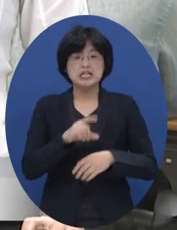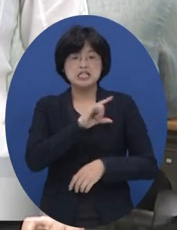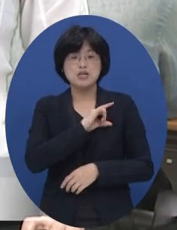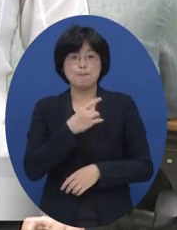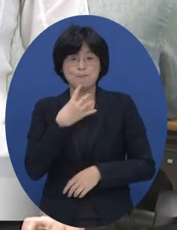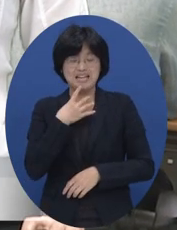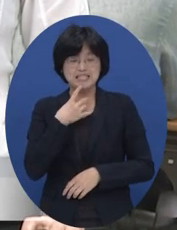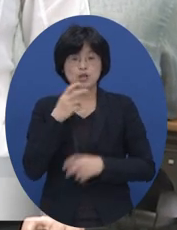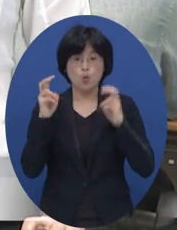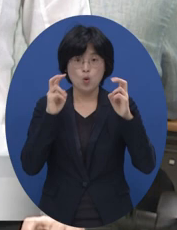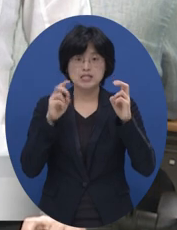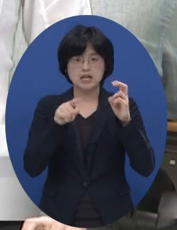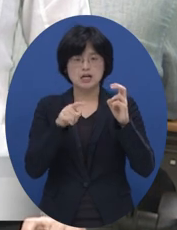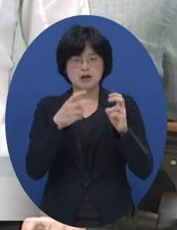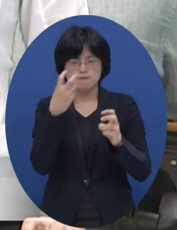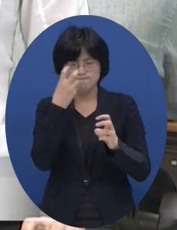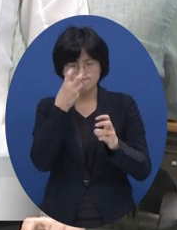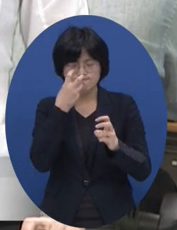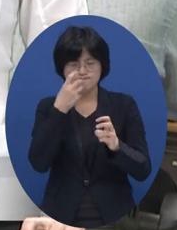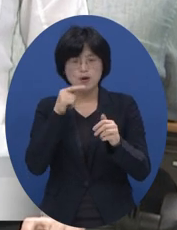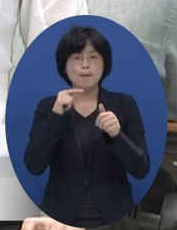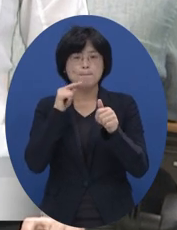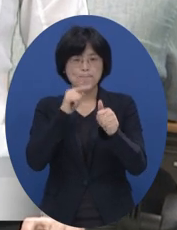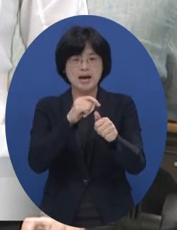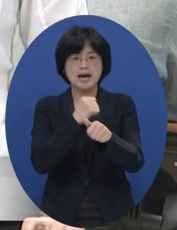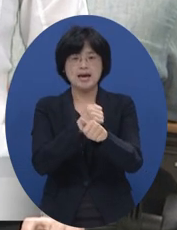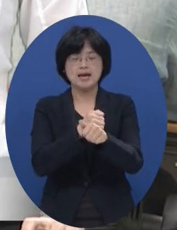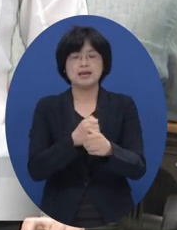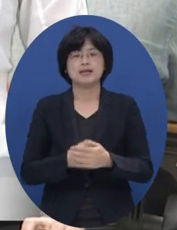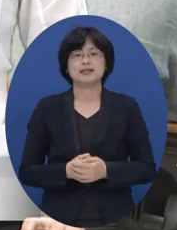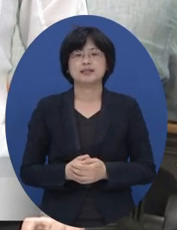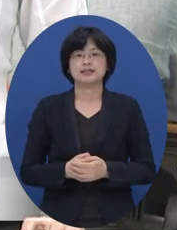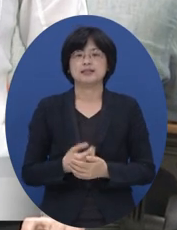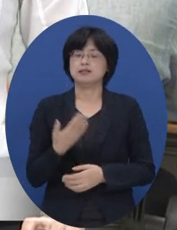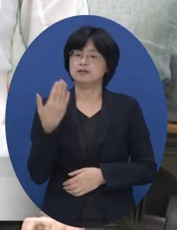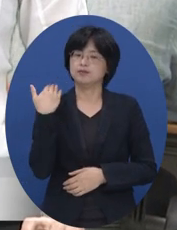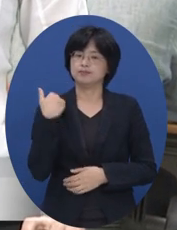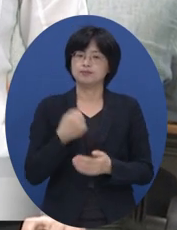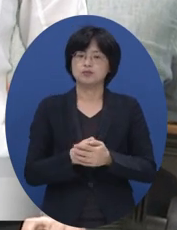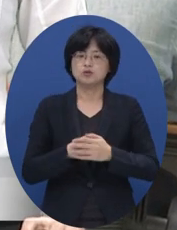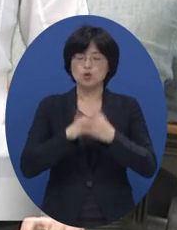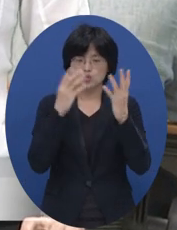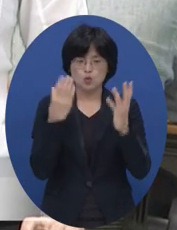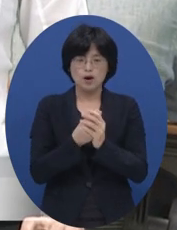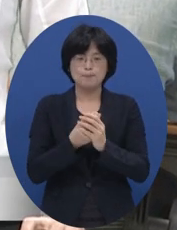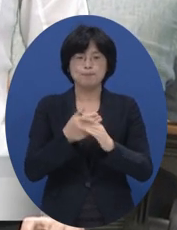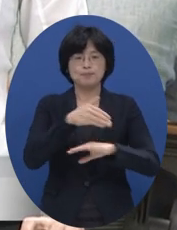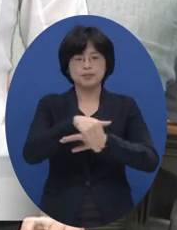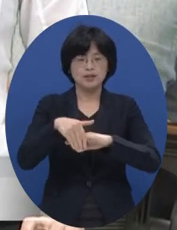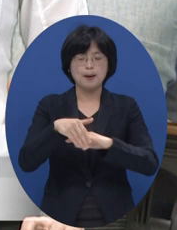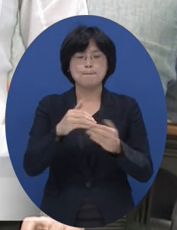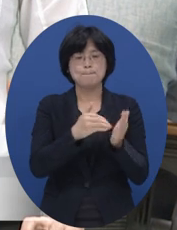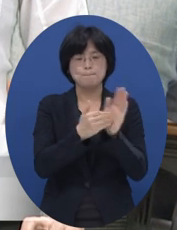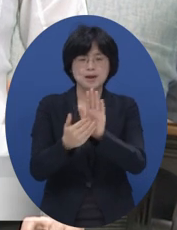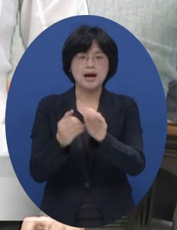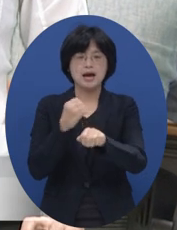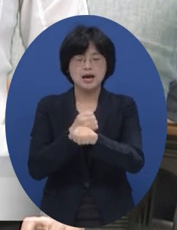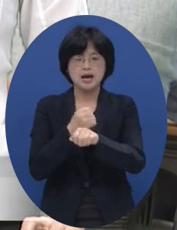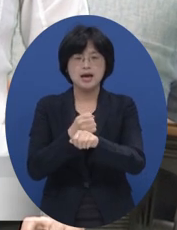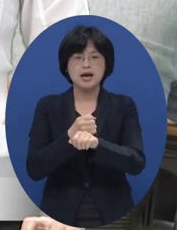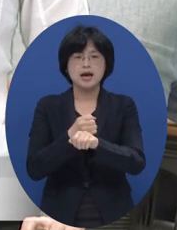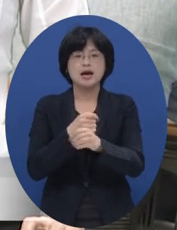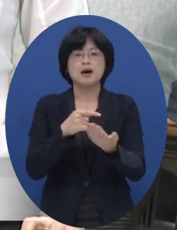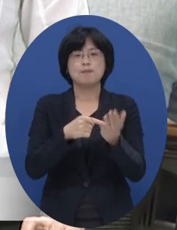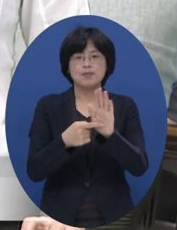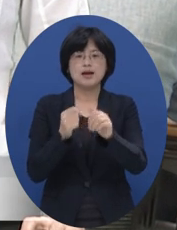철을 제시 했는데요 경기도는 지난 4일 건설업 페이퍼컴퍼니 근절 종합대책을 발표하고 단속을 확대 강화하기로